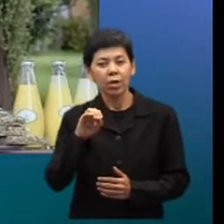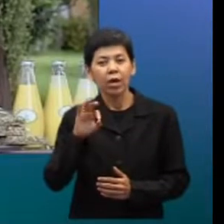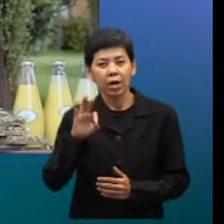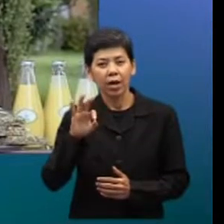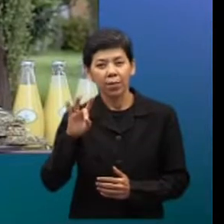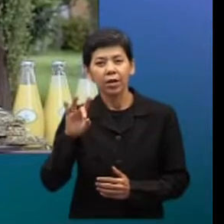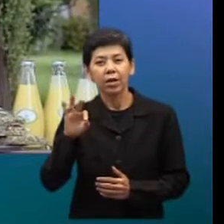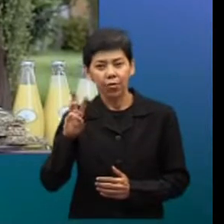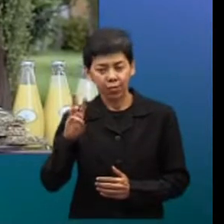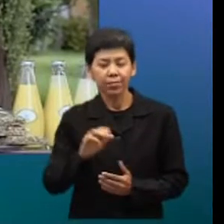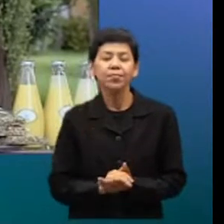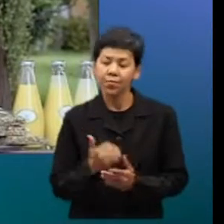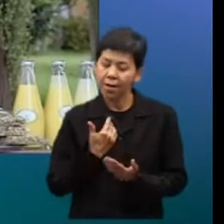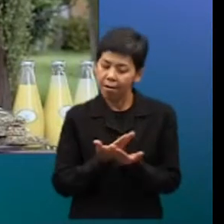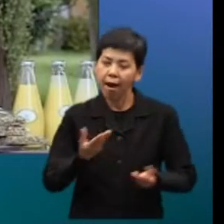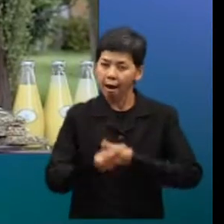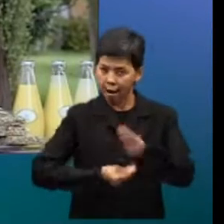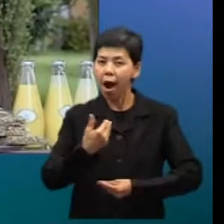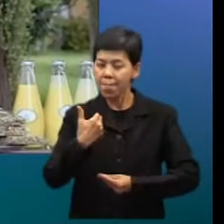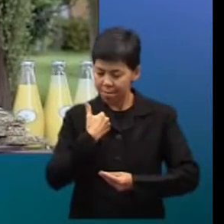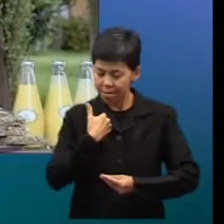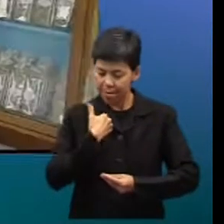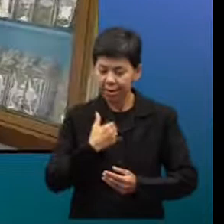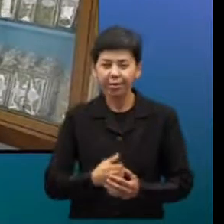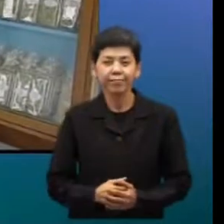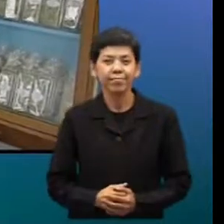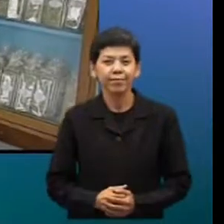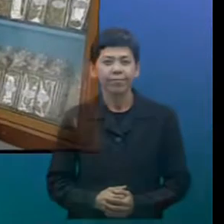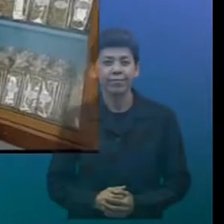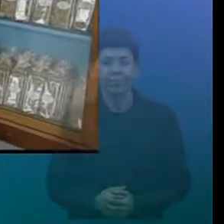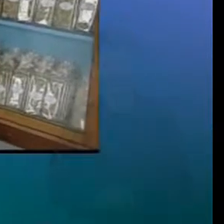02-570-9896ค่ะเราจะมีอยู่วางอยู่ที่นั่นทุกตัว